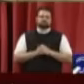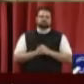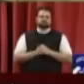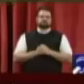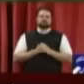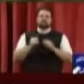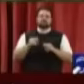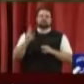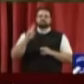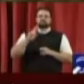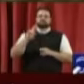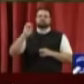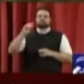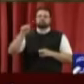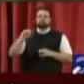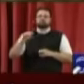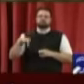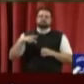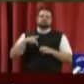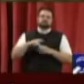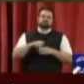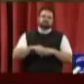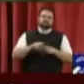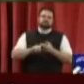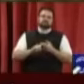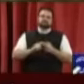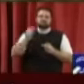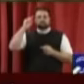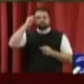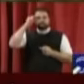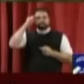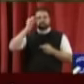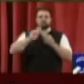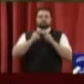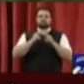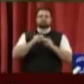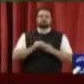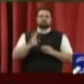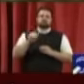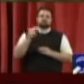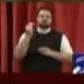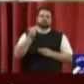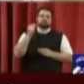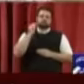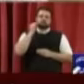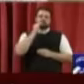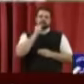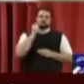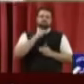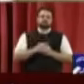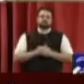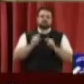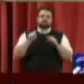ținit de cunoaștere, de minte, de creier, are cea culoare roz, cum sunt și eu îmbrăcată. Dar tu așa faci tot timpul, te îmbraci?